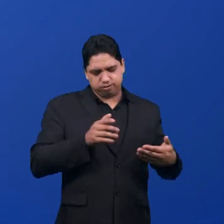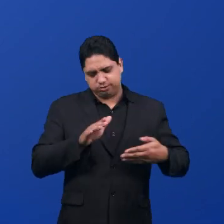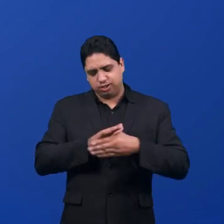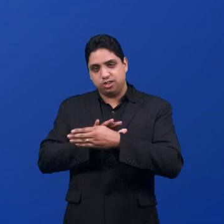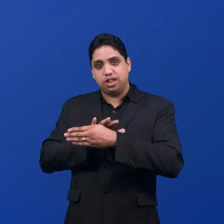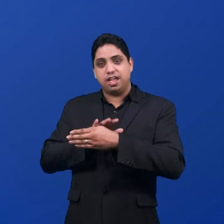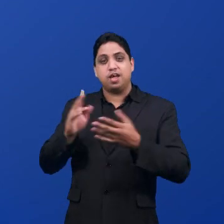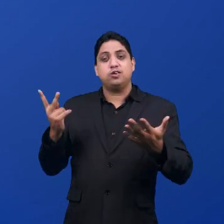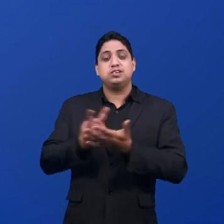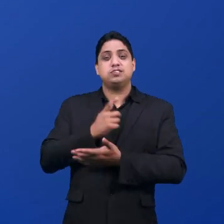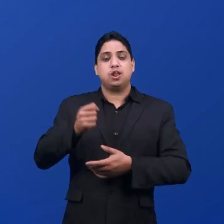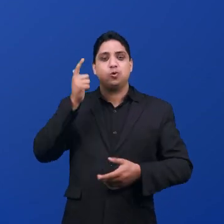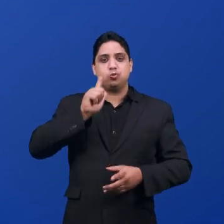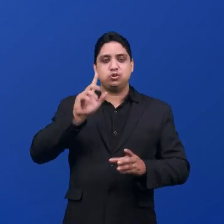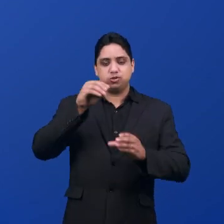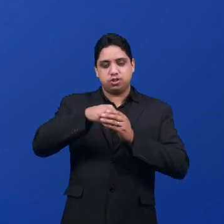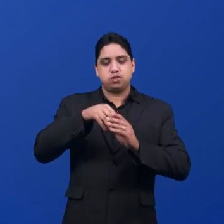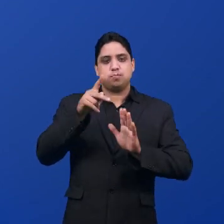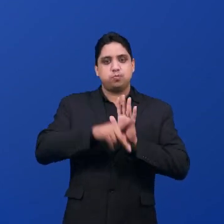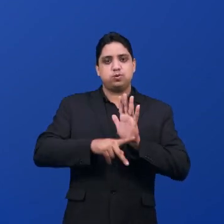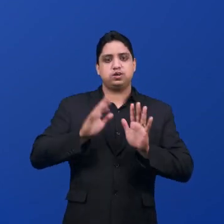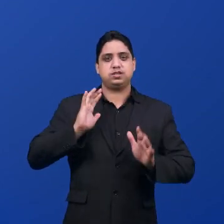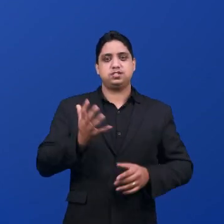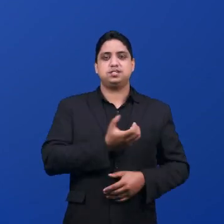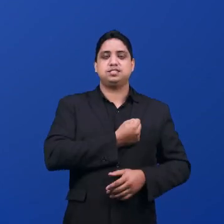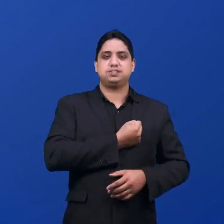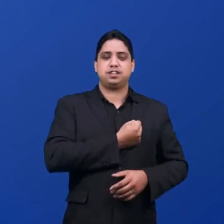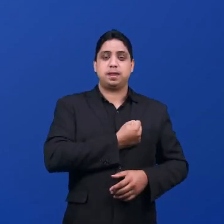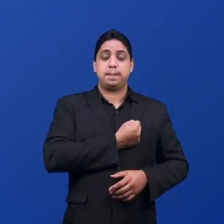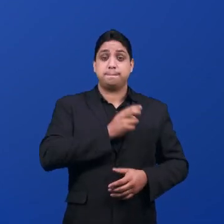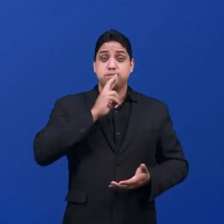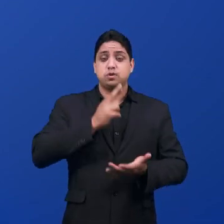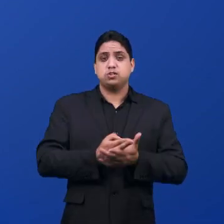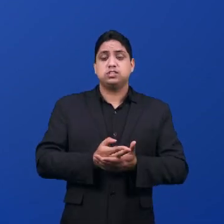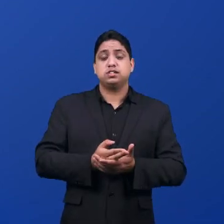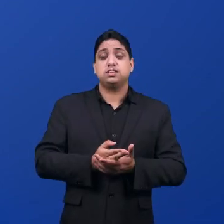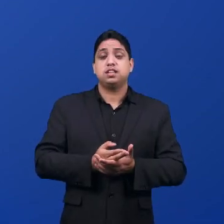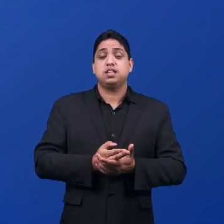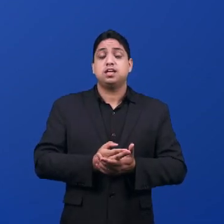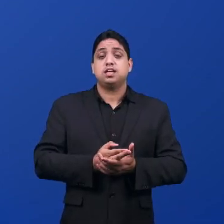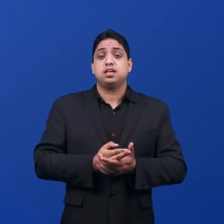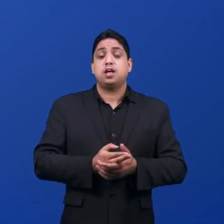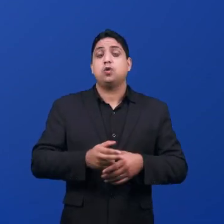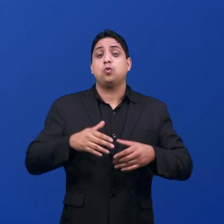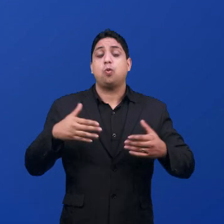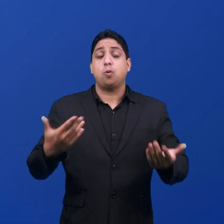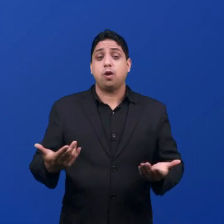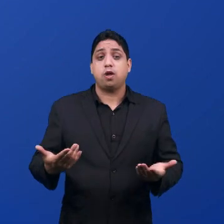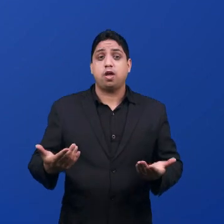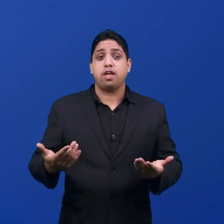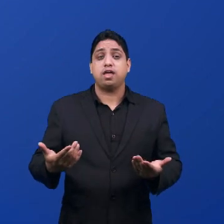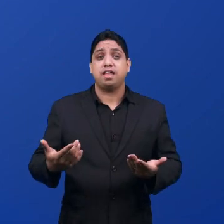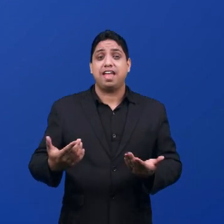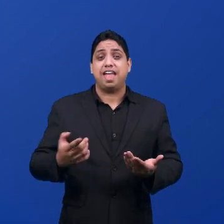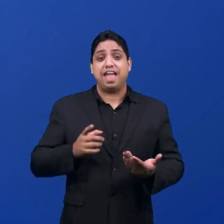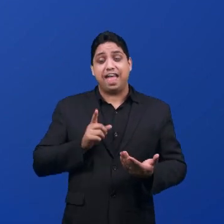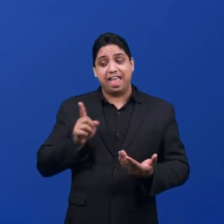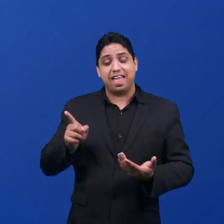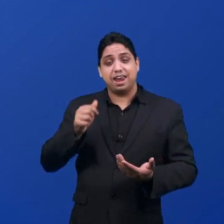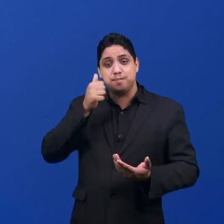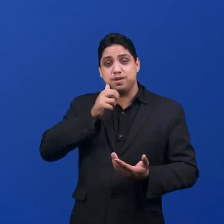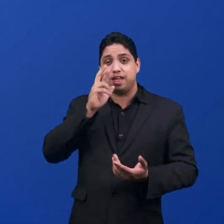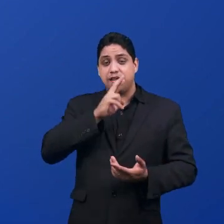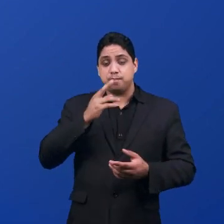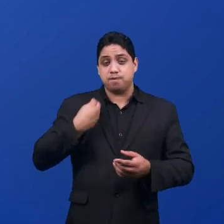ouvert et ainsi, elle est entrée dans le projet de salut. Le résultat de sa